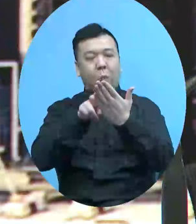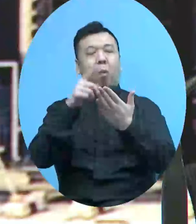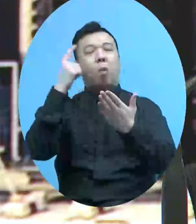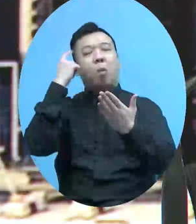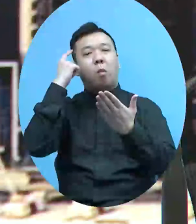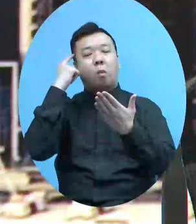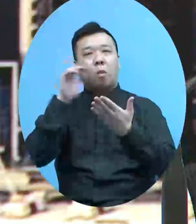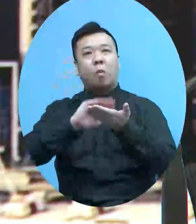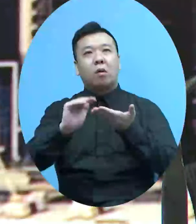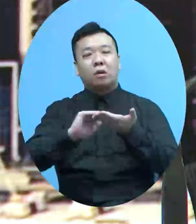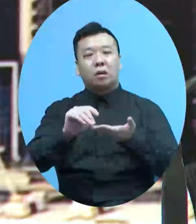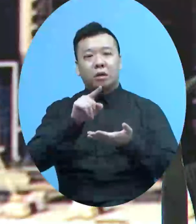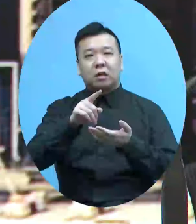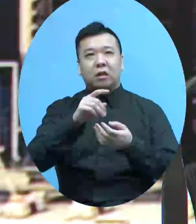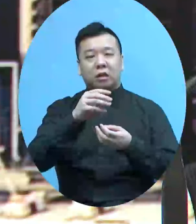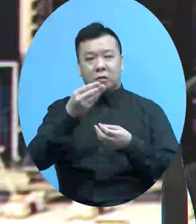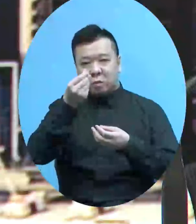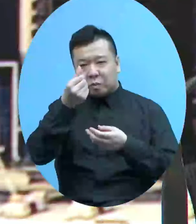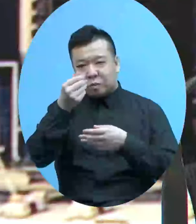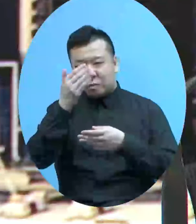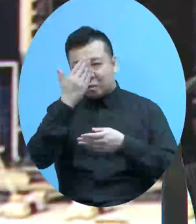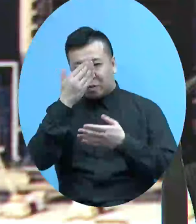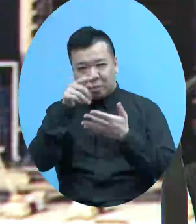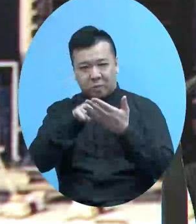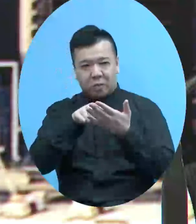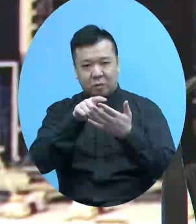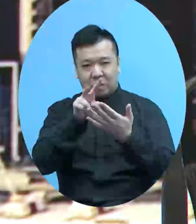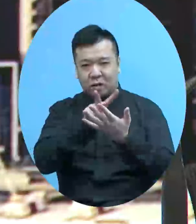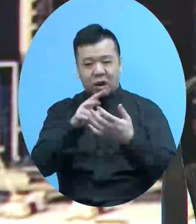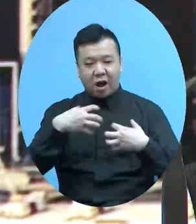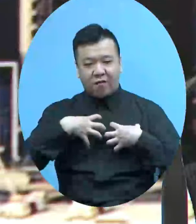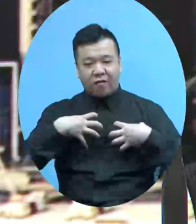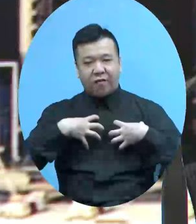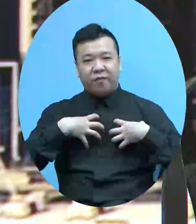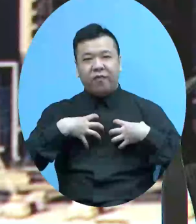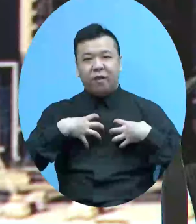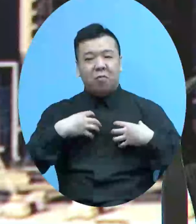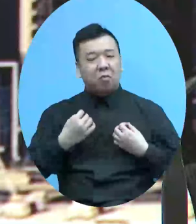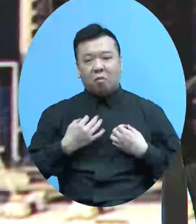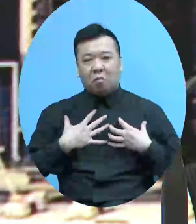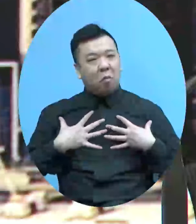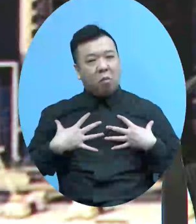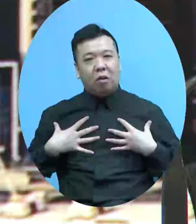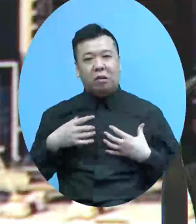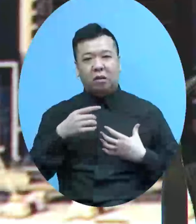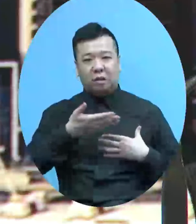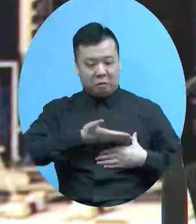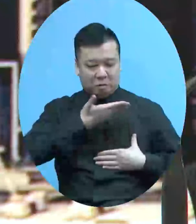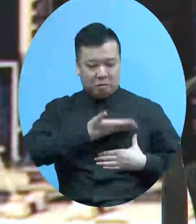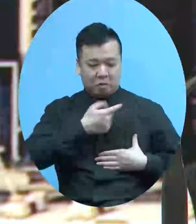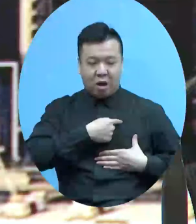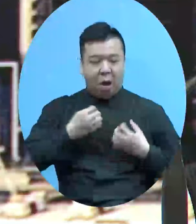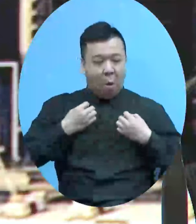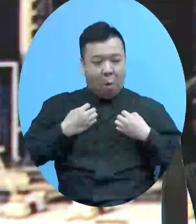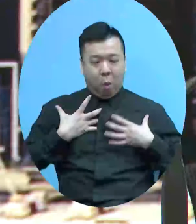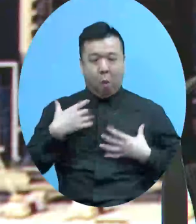裡就是我們叫磨砂玻璃體那兩邊肺都有還有尤其是上半部分那